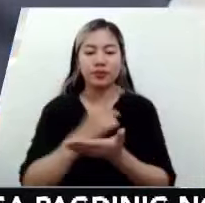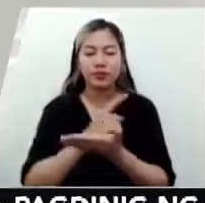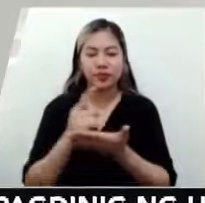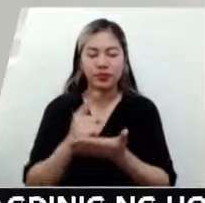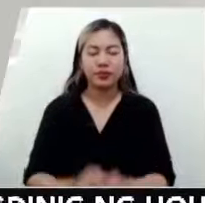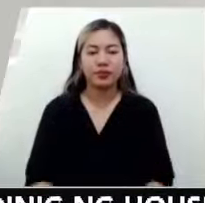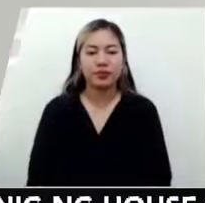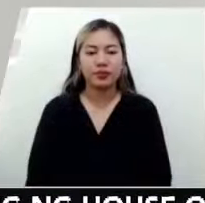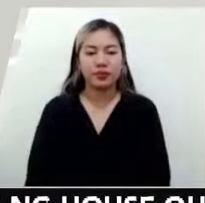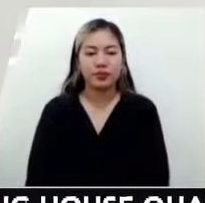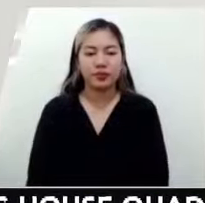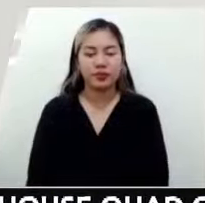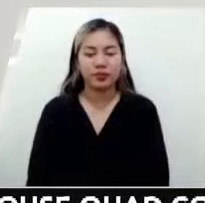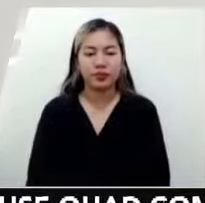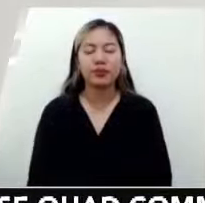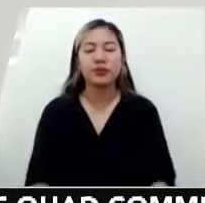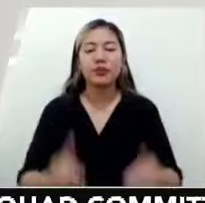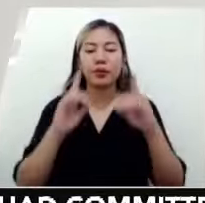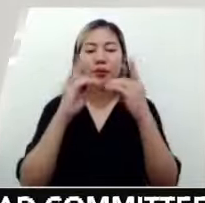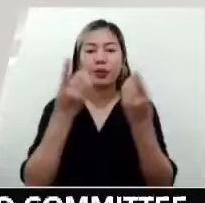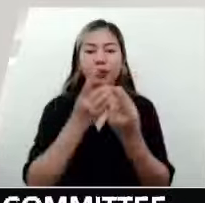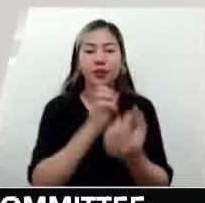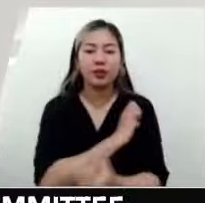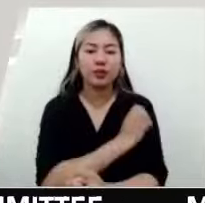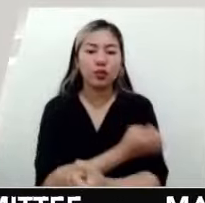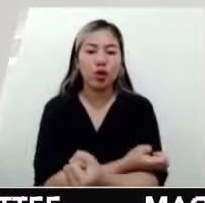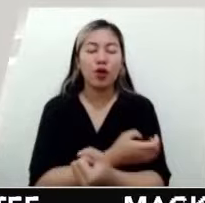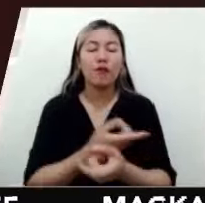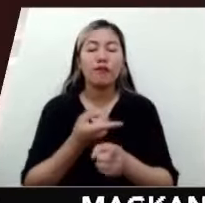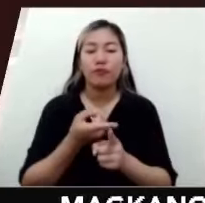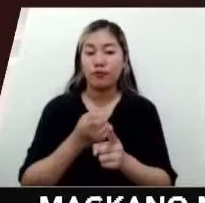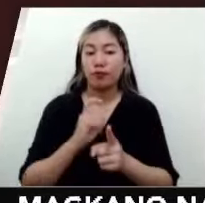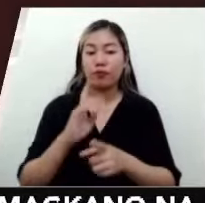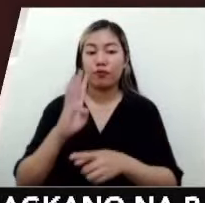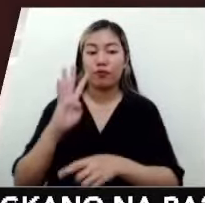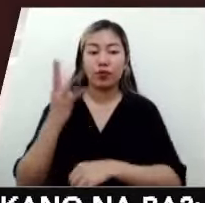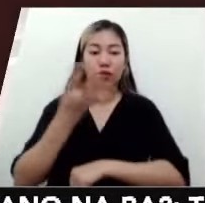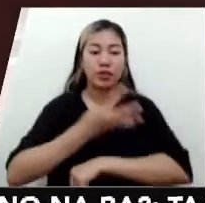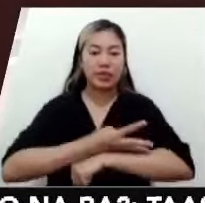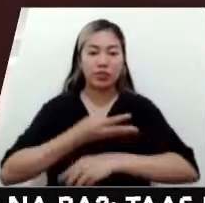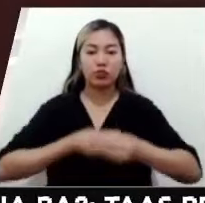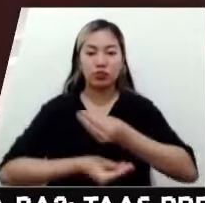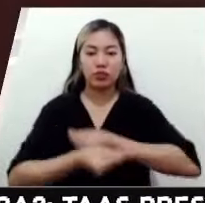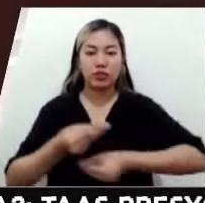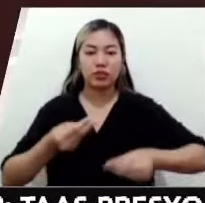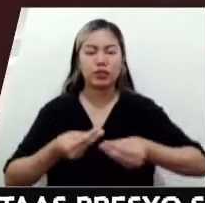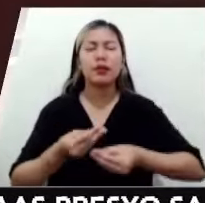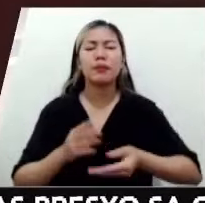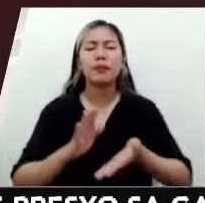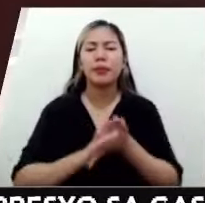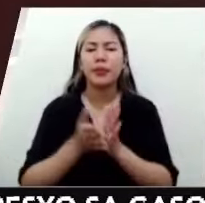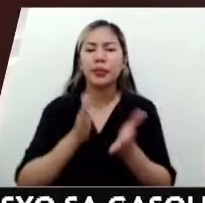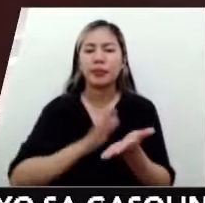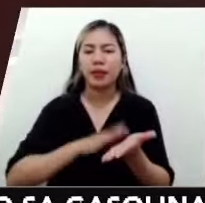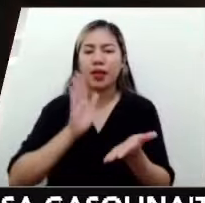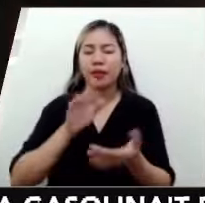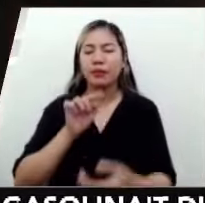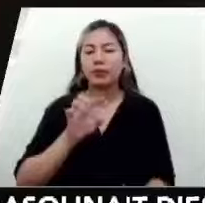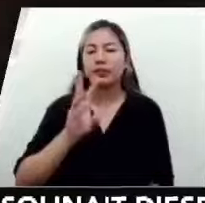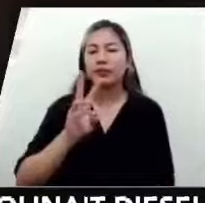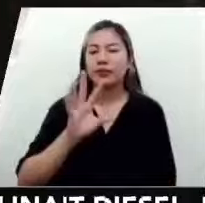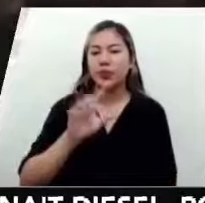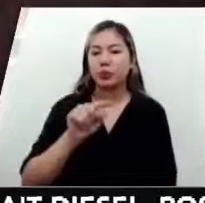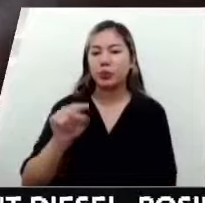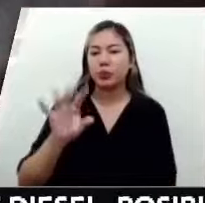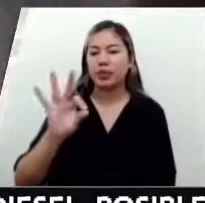ng Department of Energy, batay sa 4 na araw na trading, nakikitang magmamahal sa Martes ng 65 hanggang 90 centavos ang kada litro